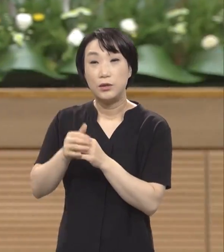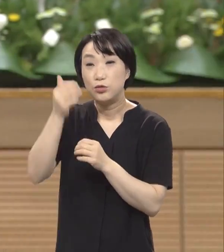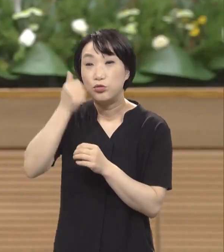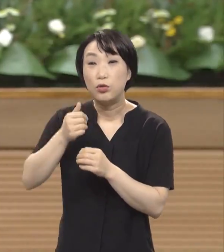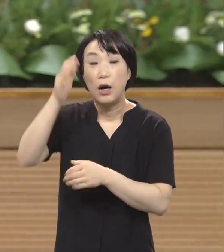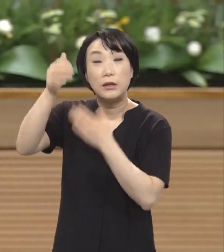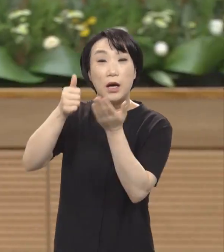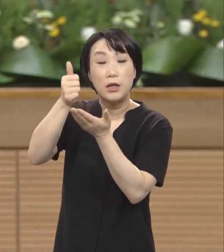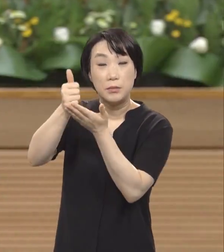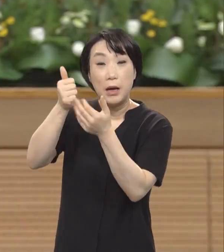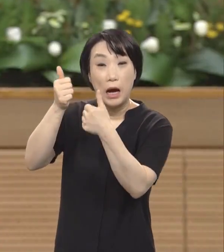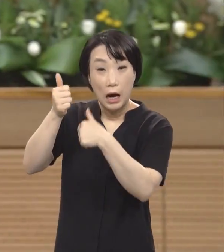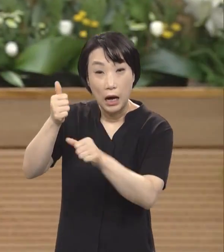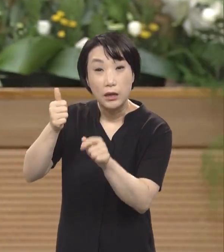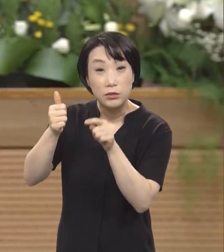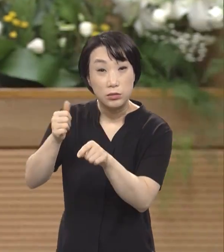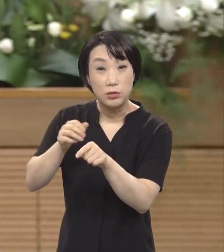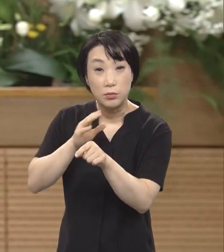하나님의